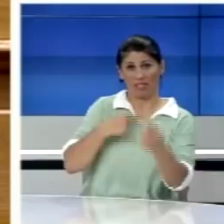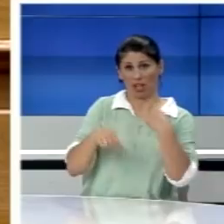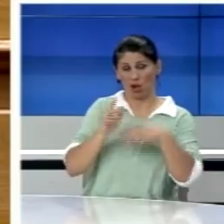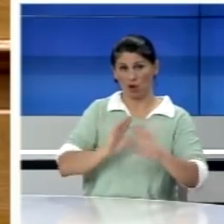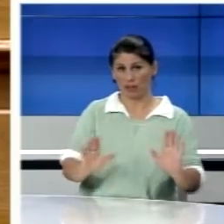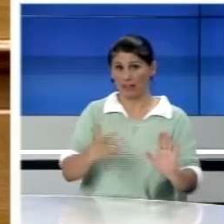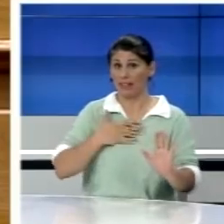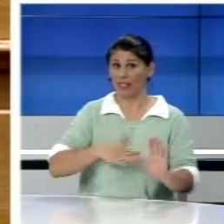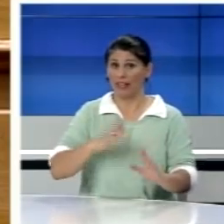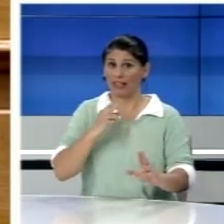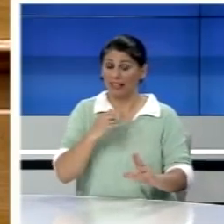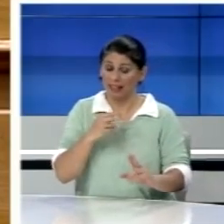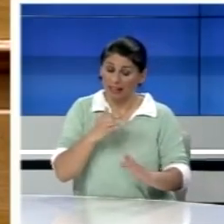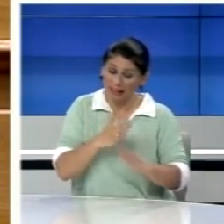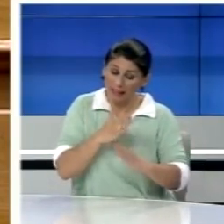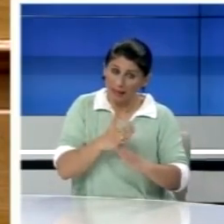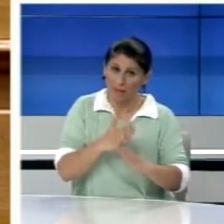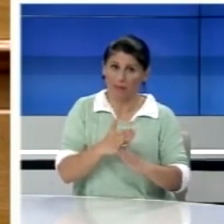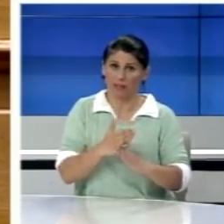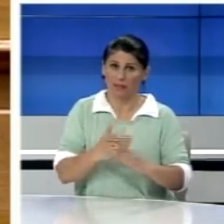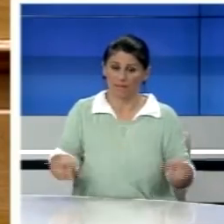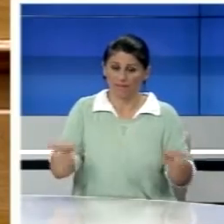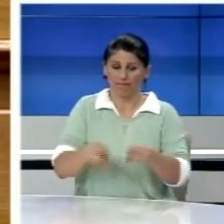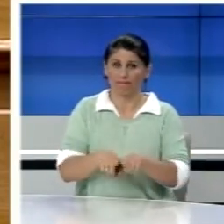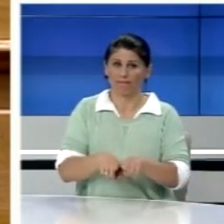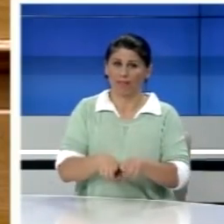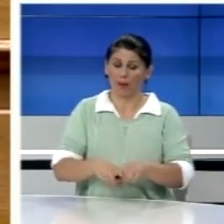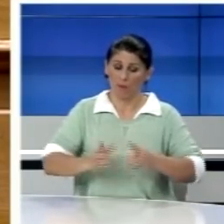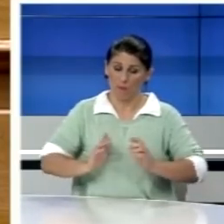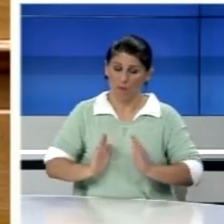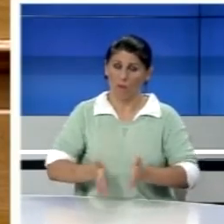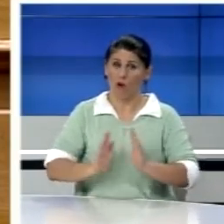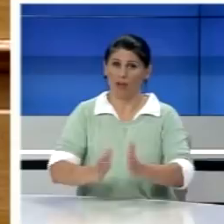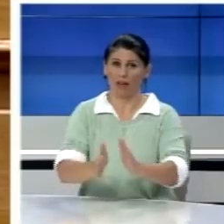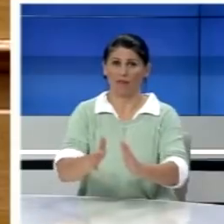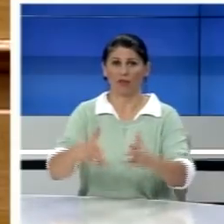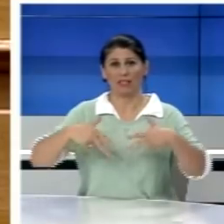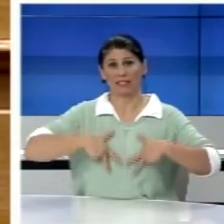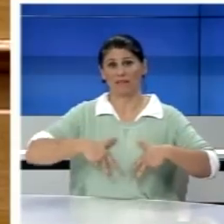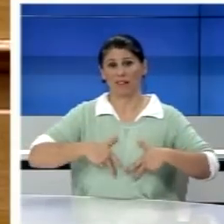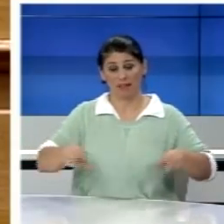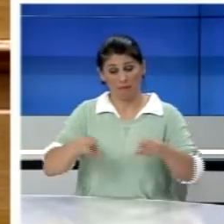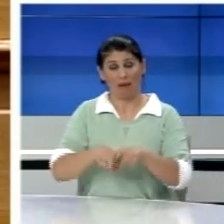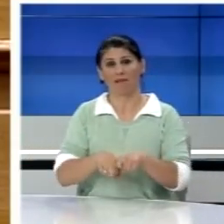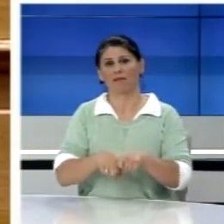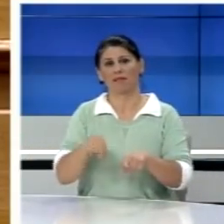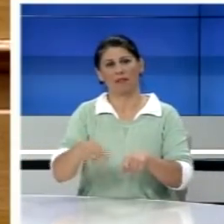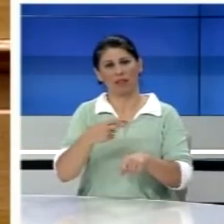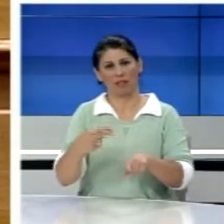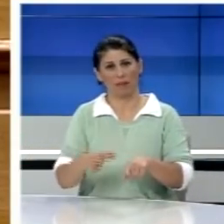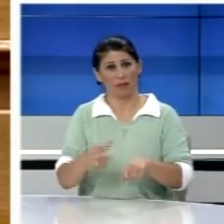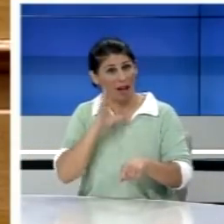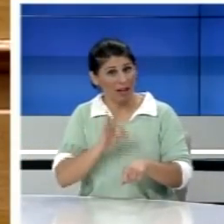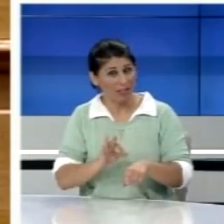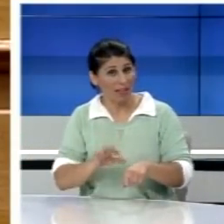να κρύψει την ουσιαστική του σύμπλευση με την κυβέρνηση και σε αυτά τα ζητήματα. Αλήθεια, αν δεν